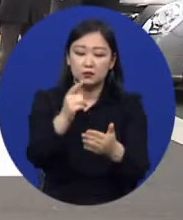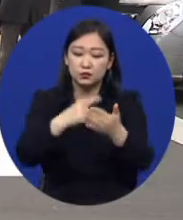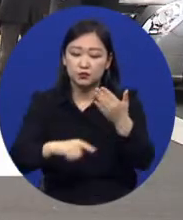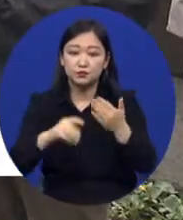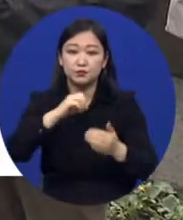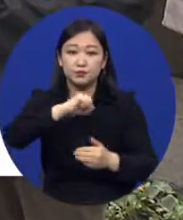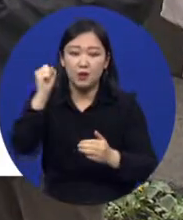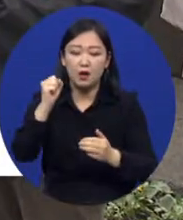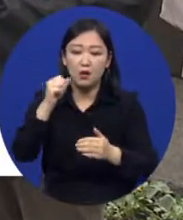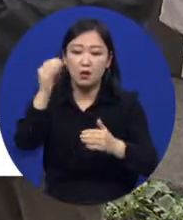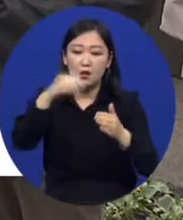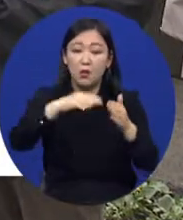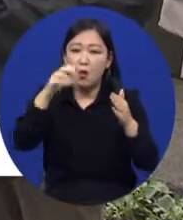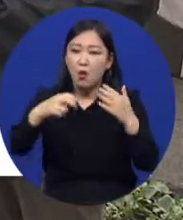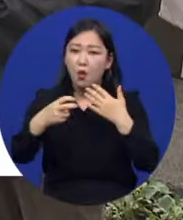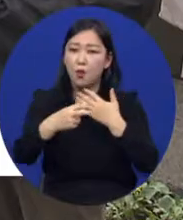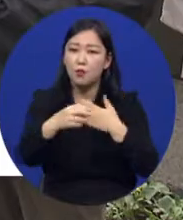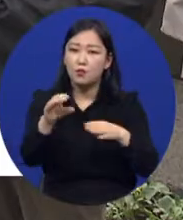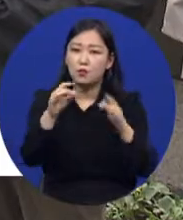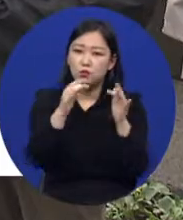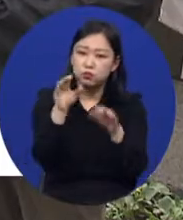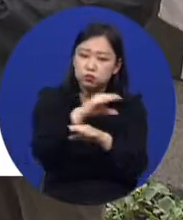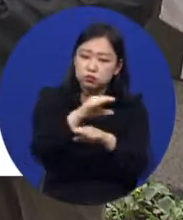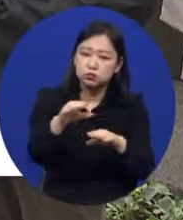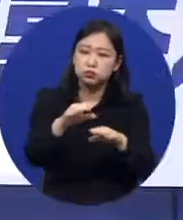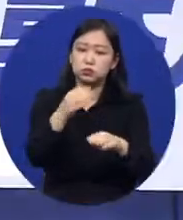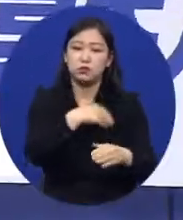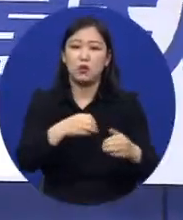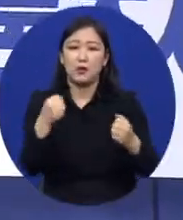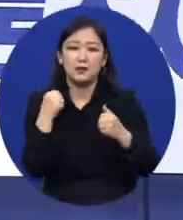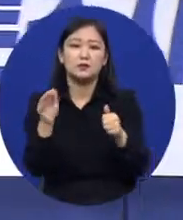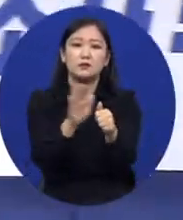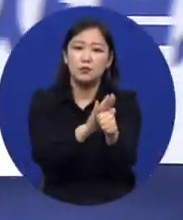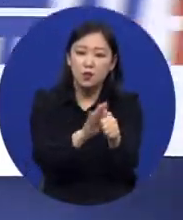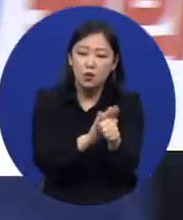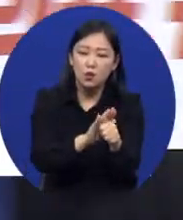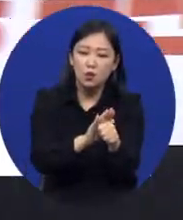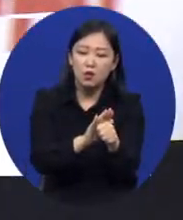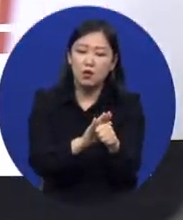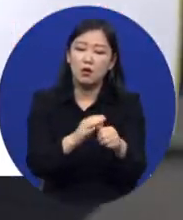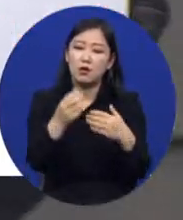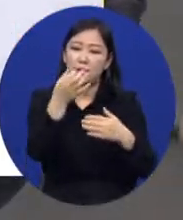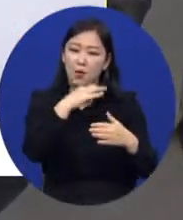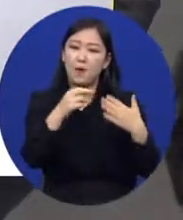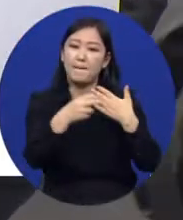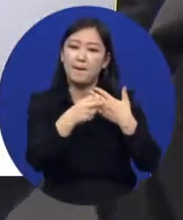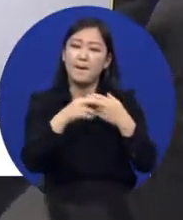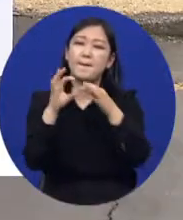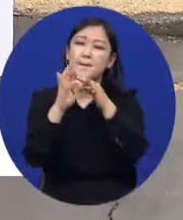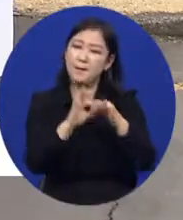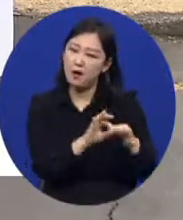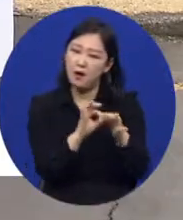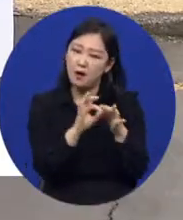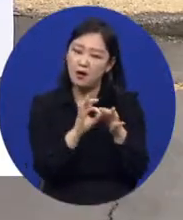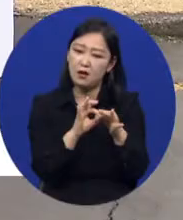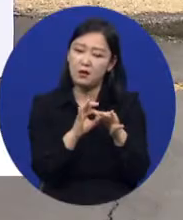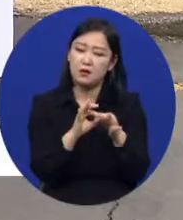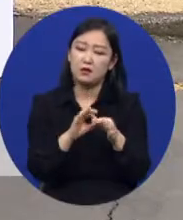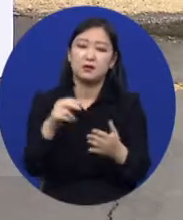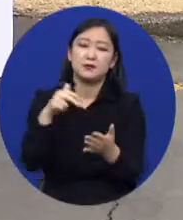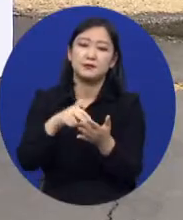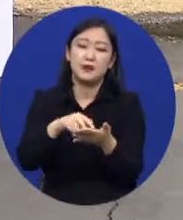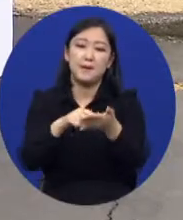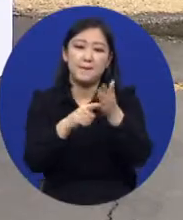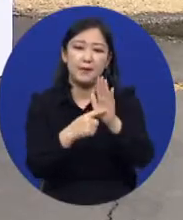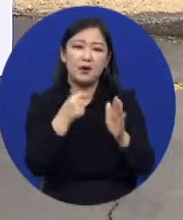공약한 원격의료와 디지털 헬스케어 등이 의료 민영화로 이어질 것이라며 영리병원에 대한 입장도 밝힐